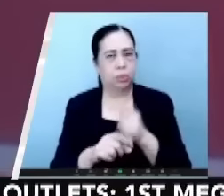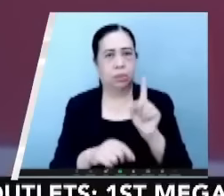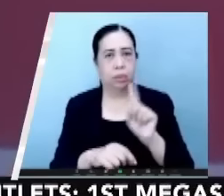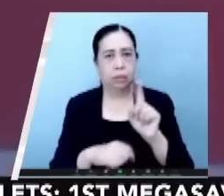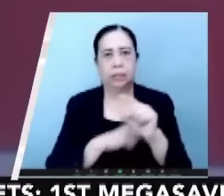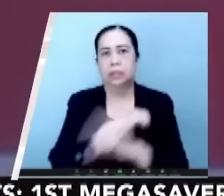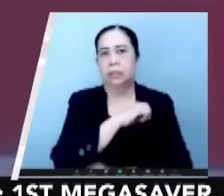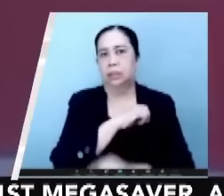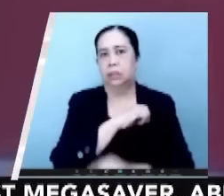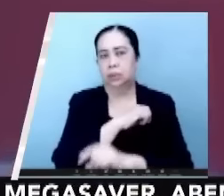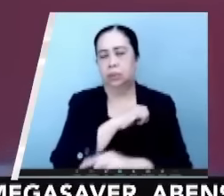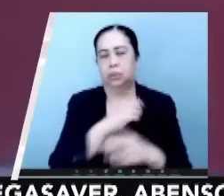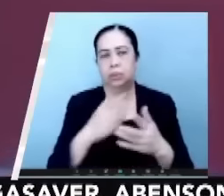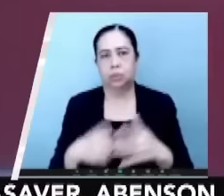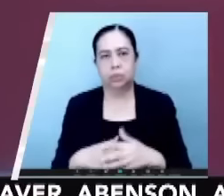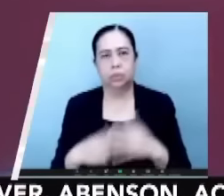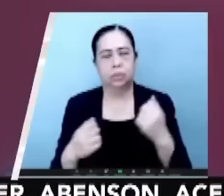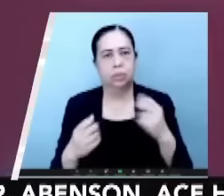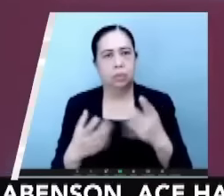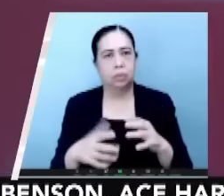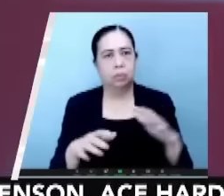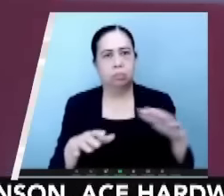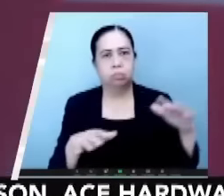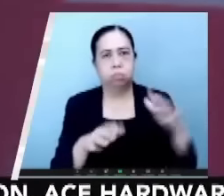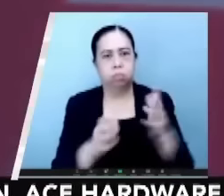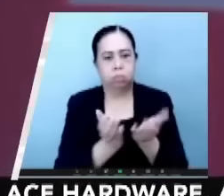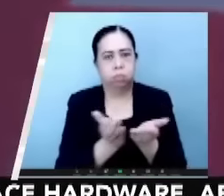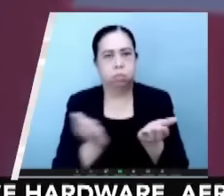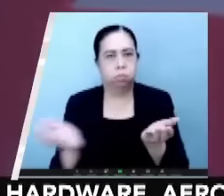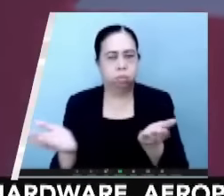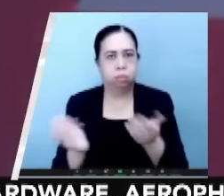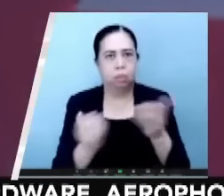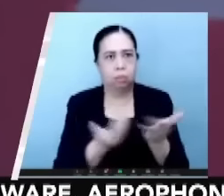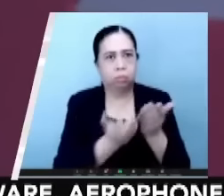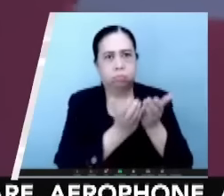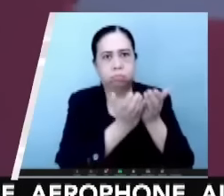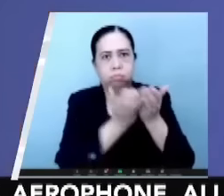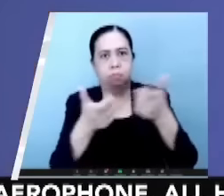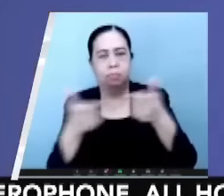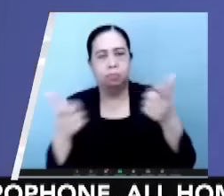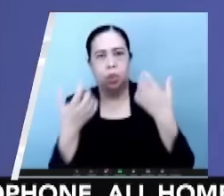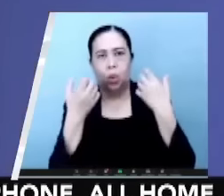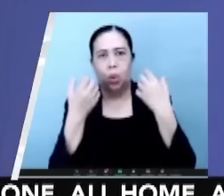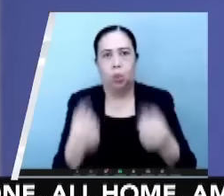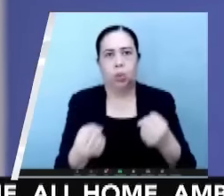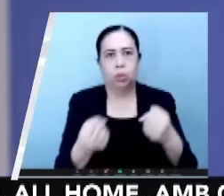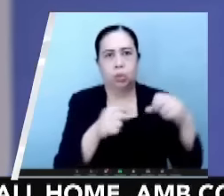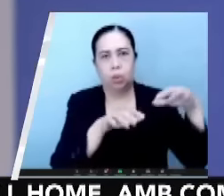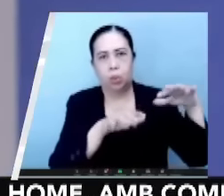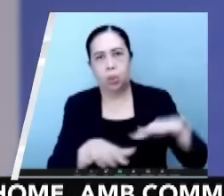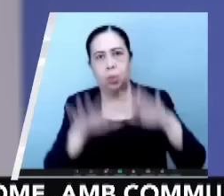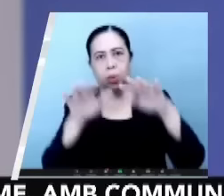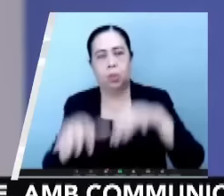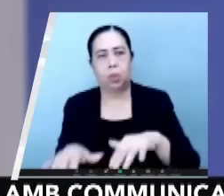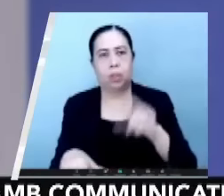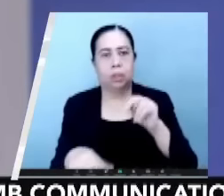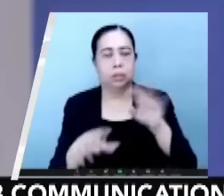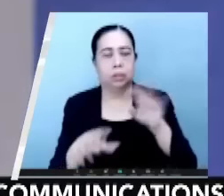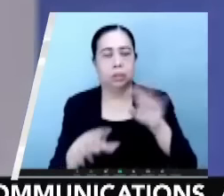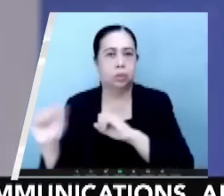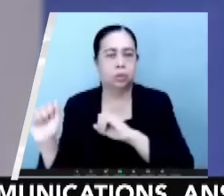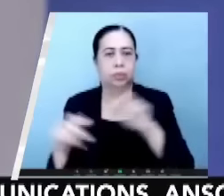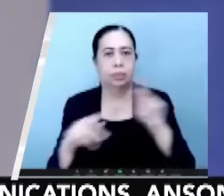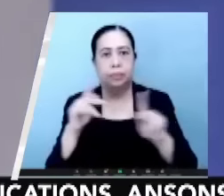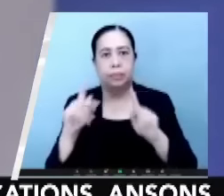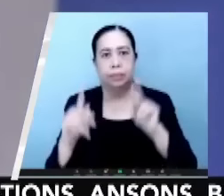halos mapunta sa pantalan ang isang barko dahil sa lakas ng mga alon. Kinailangan ding ilikas ang mga residente